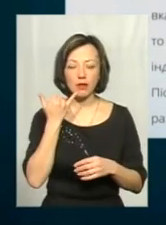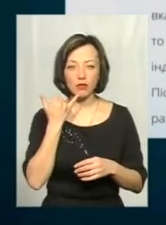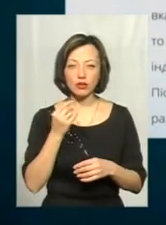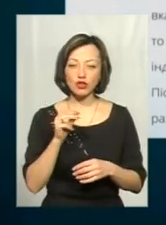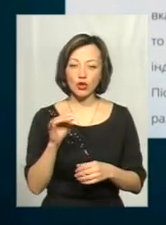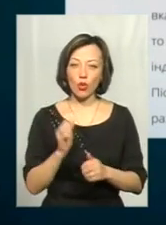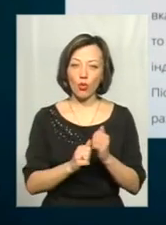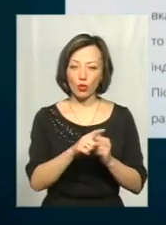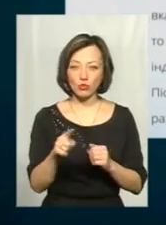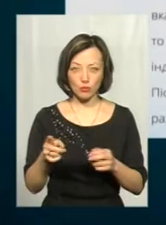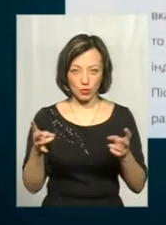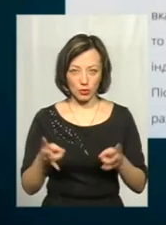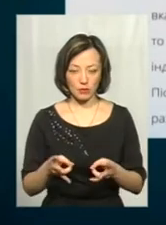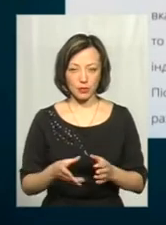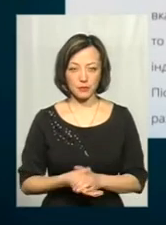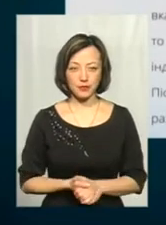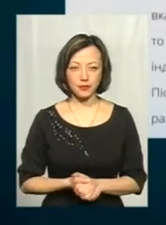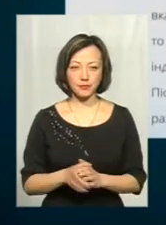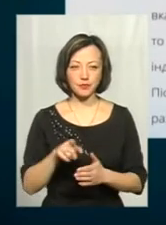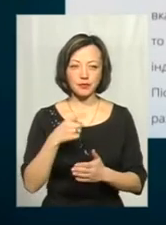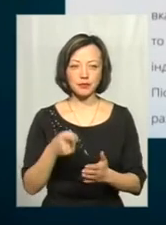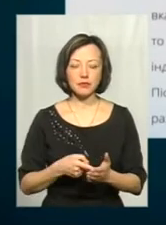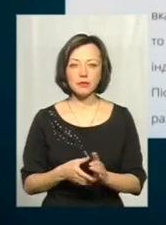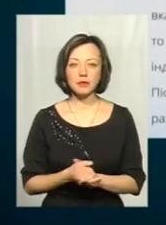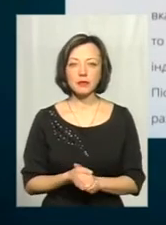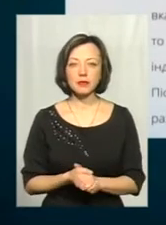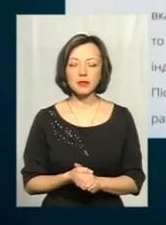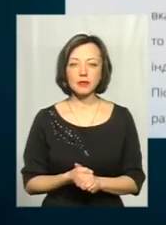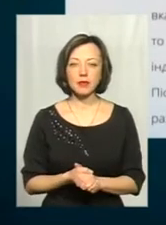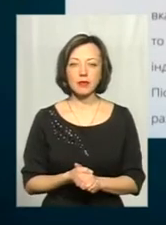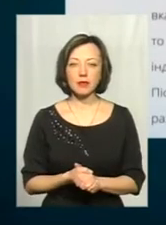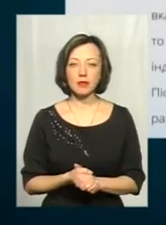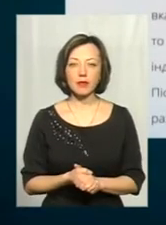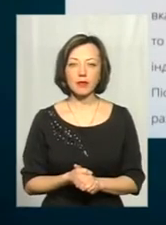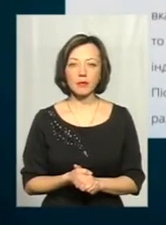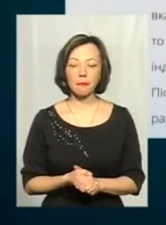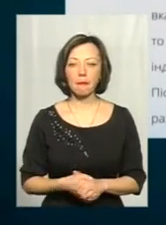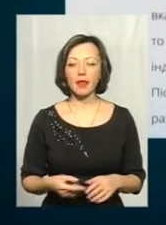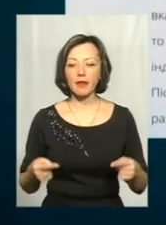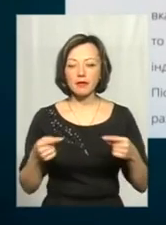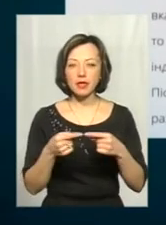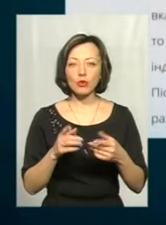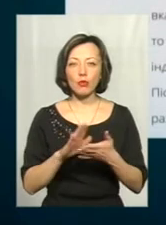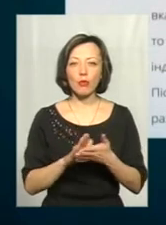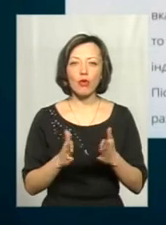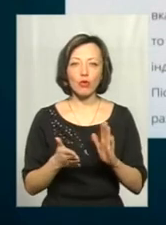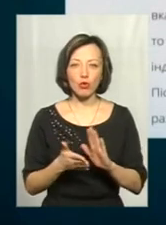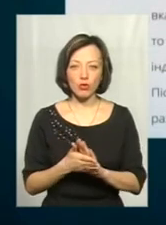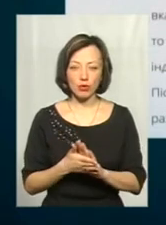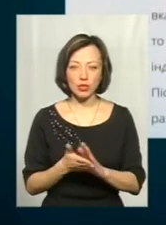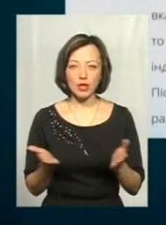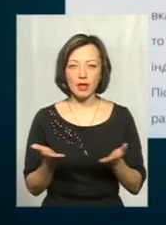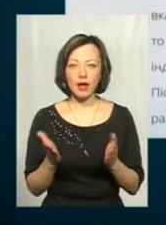чи кожному він взагалі потрібен? Згідно саме от тих положень, які будуть